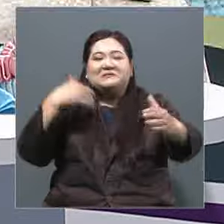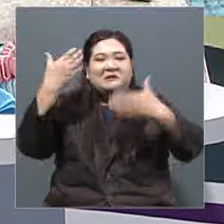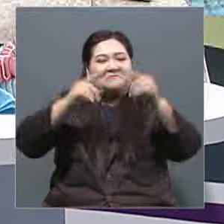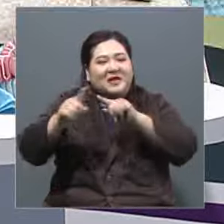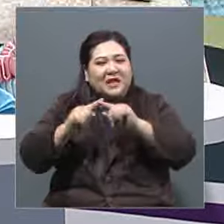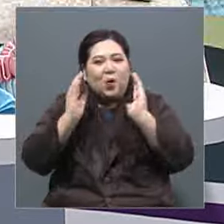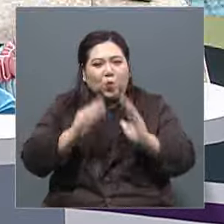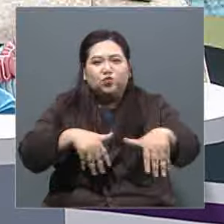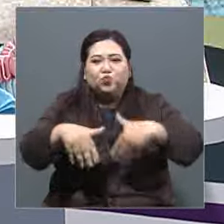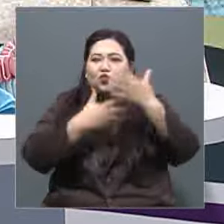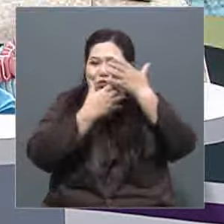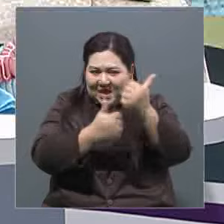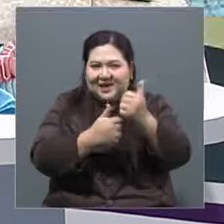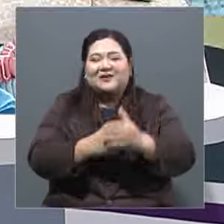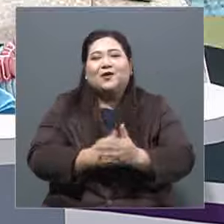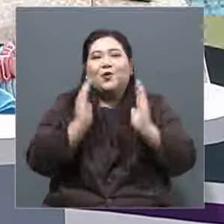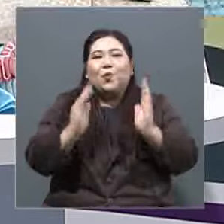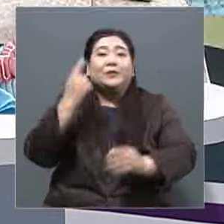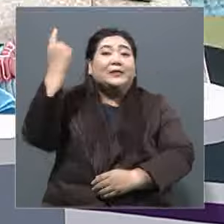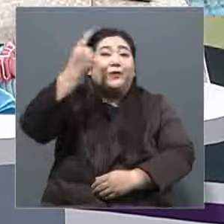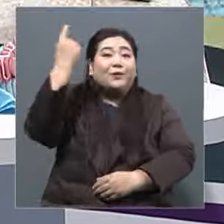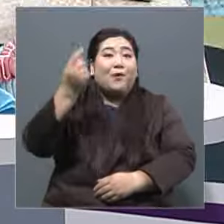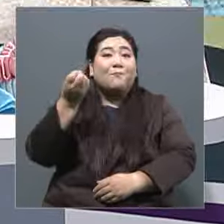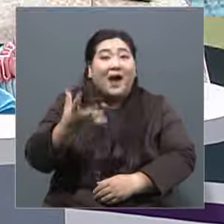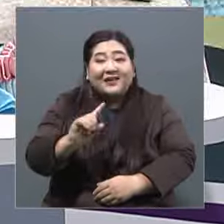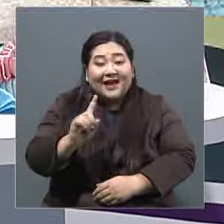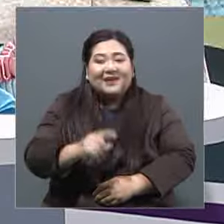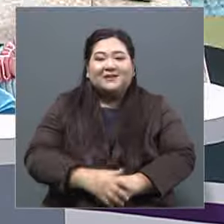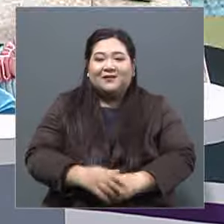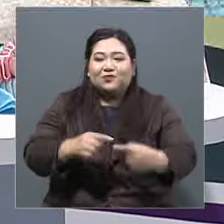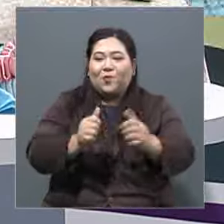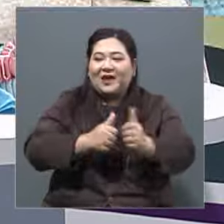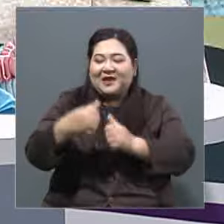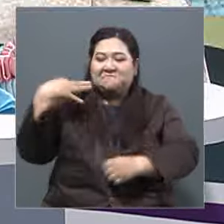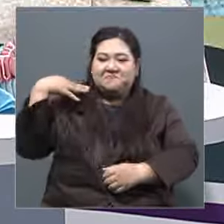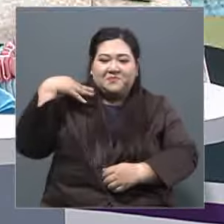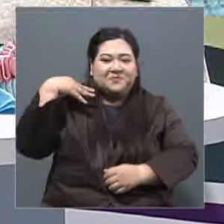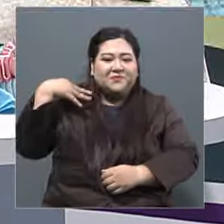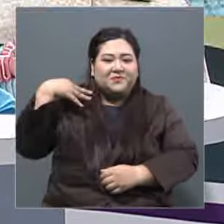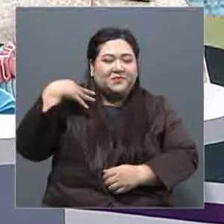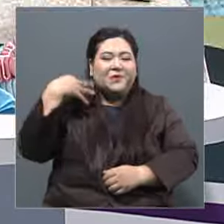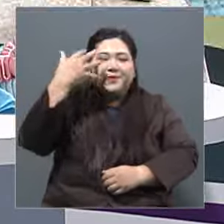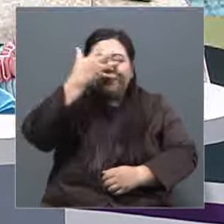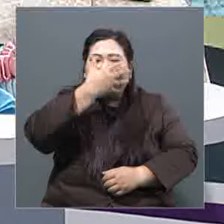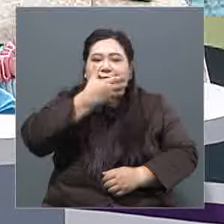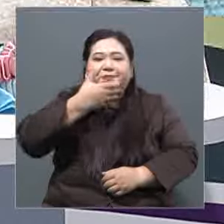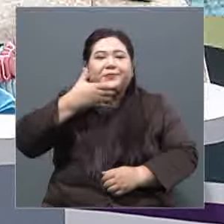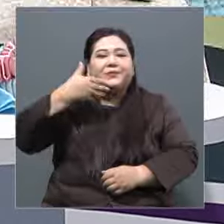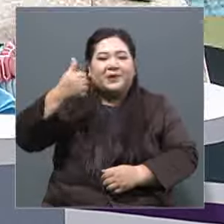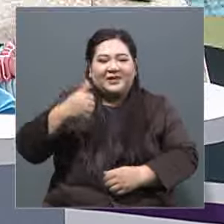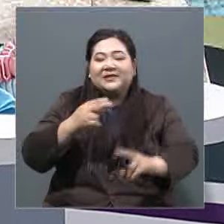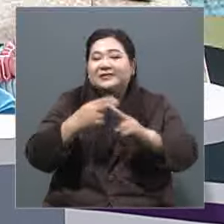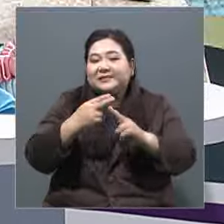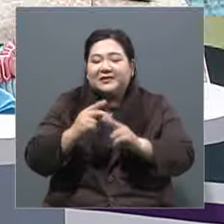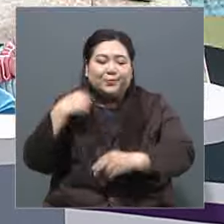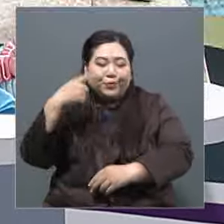รับความสนใจจากคนในพื้นที่แล้วก็นักท่องเที่ยวโดยเฉพาะอย่างที่พี่ป๋องบอกการประกวดเทพีสงกรานต์นะคะปีนี้เนี่ยเขาบอกว่า